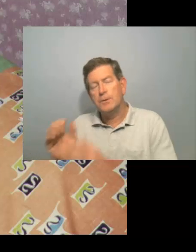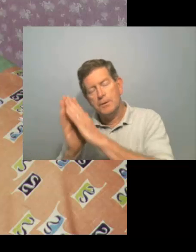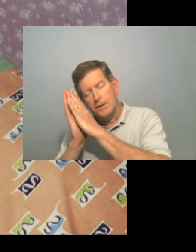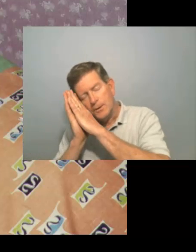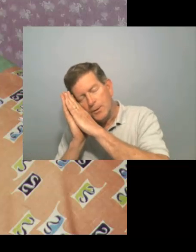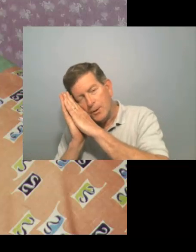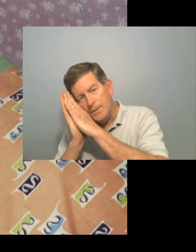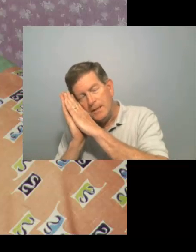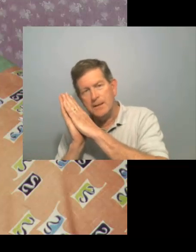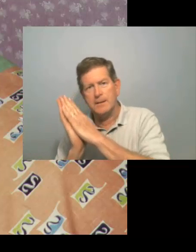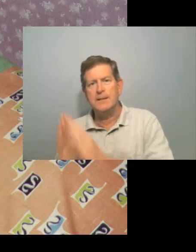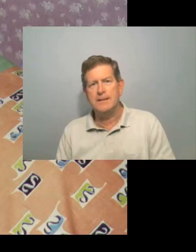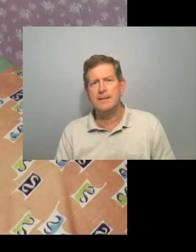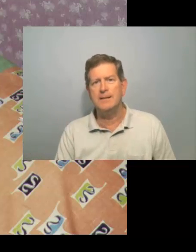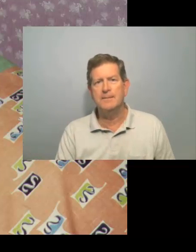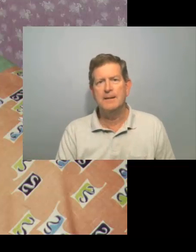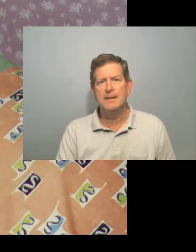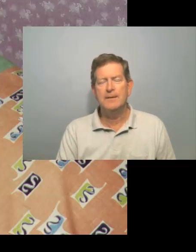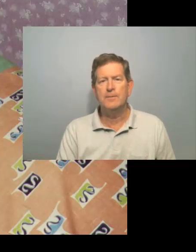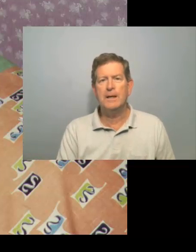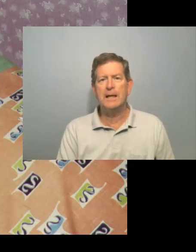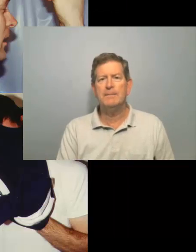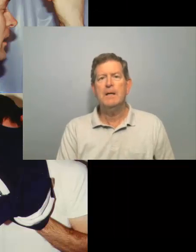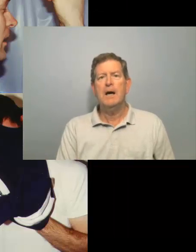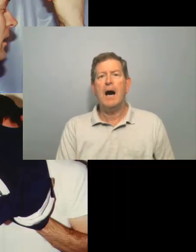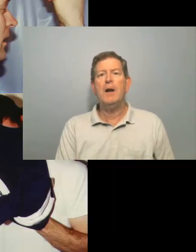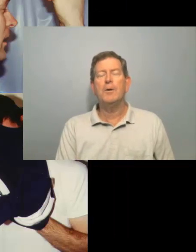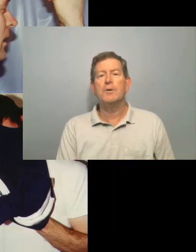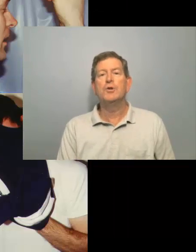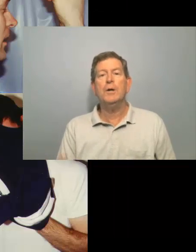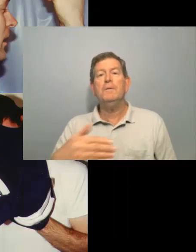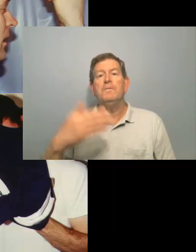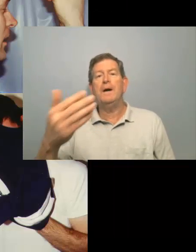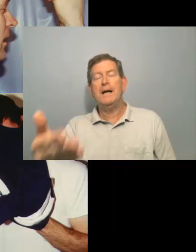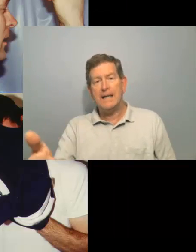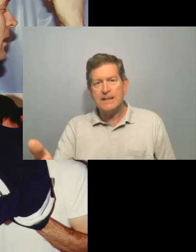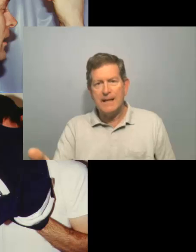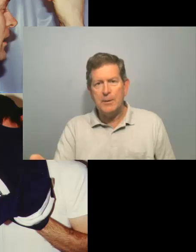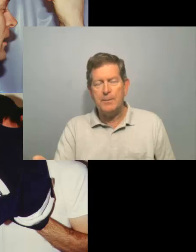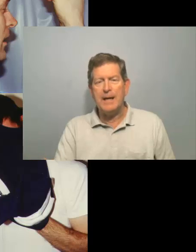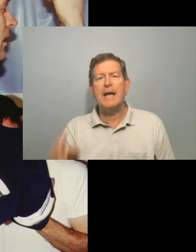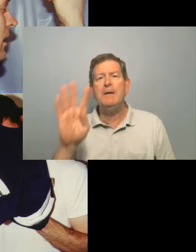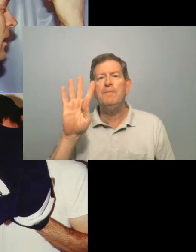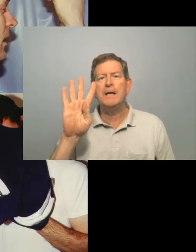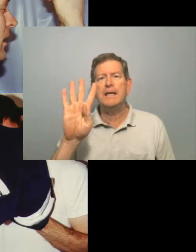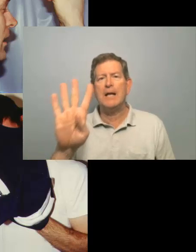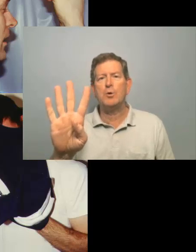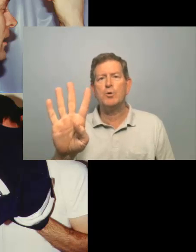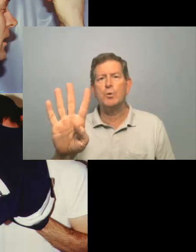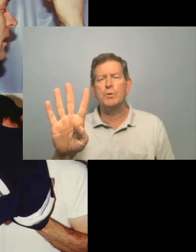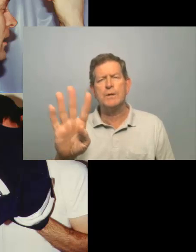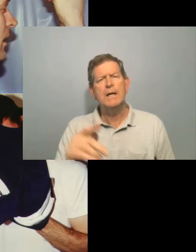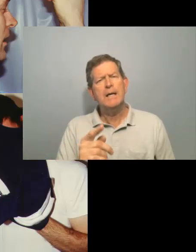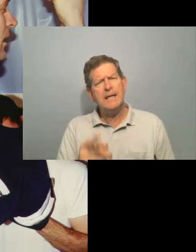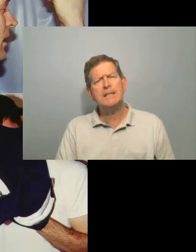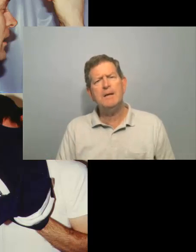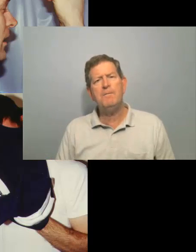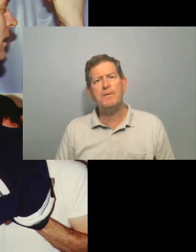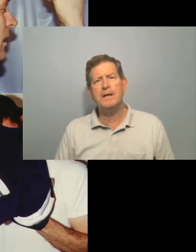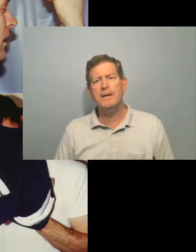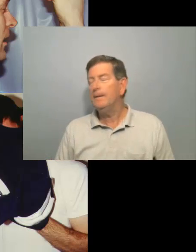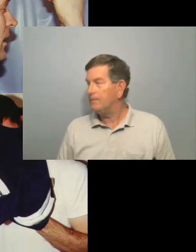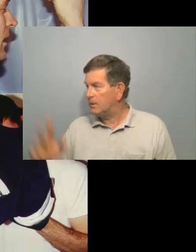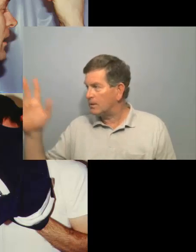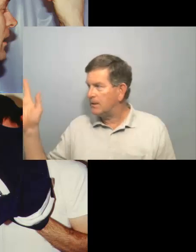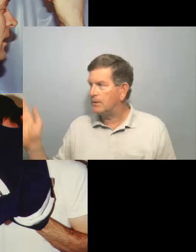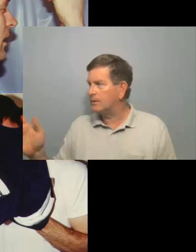train de dormir ici. Voilà. Alors, John va à la salle de bain et il fait quatre choses. Qu'est-ce qu'il